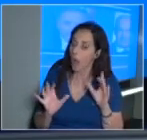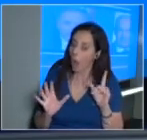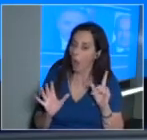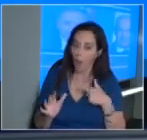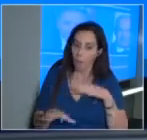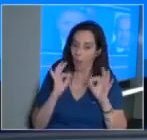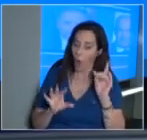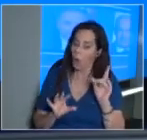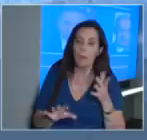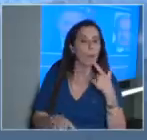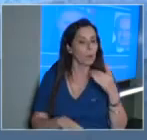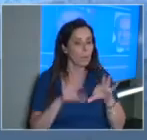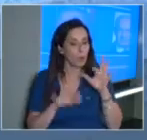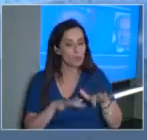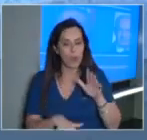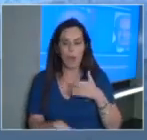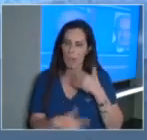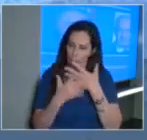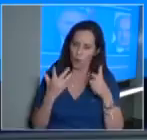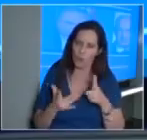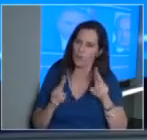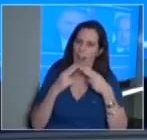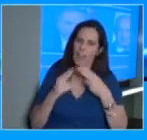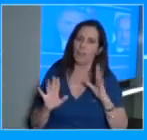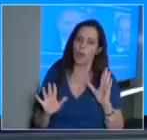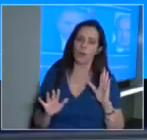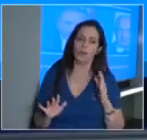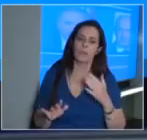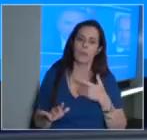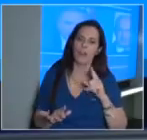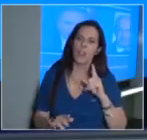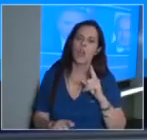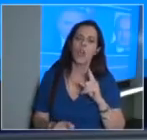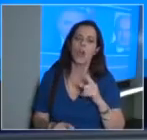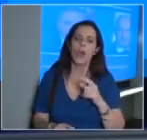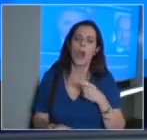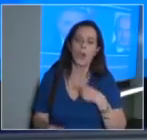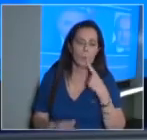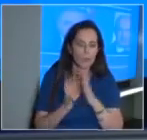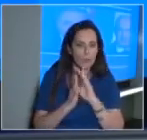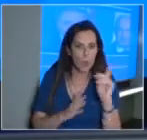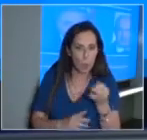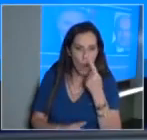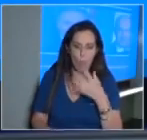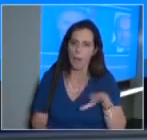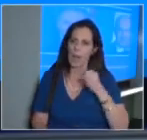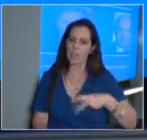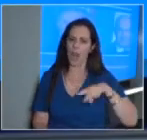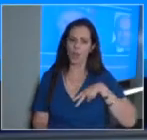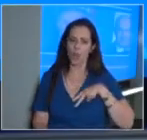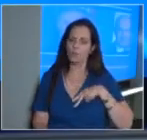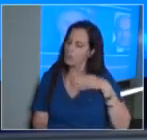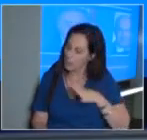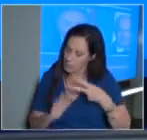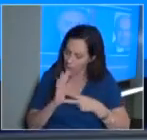ולהתפתח בצורה שאנחנו לא רוצים. בחירות או ממשלה? אמרתי שלי ברור שזה פתיר, ואני לא מנבא, אלא אני קורא לכל השותפים לקחת אחריות על המציאות הזאת,